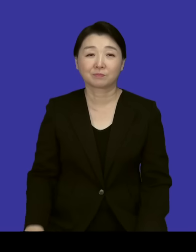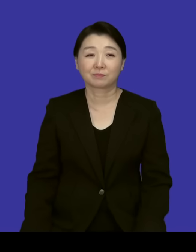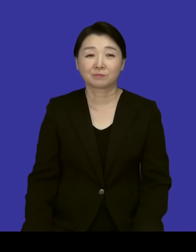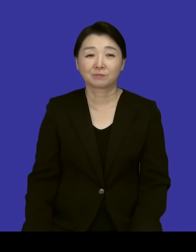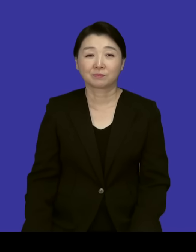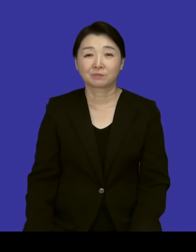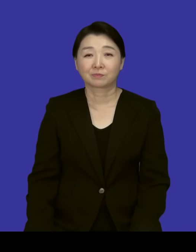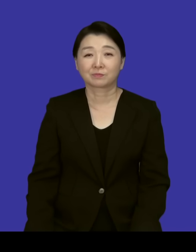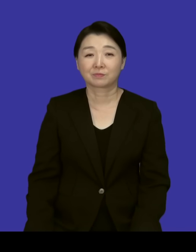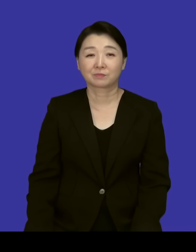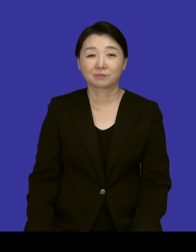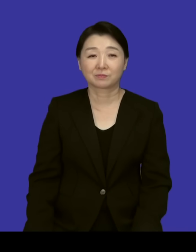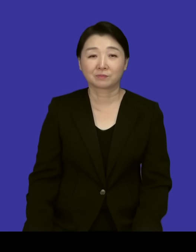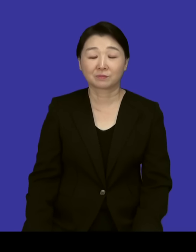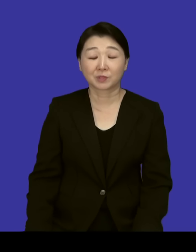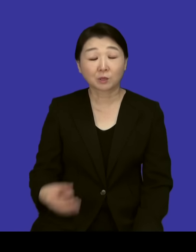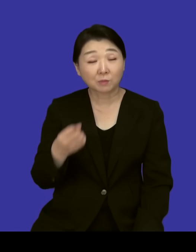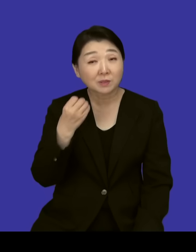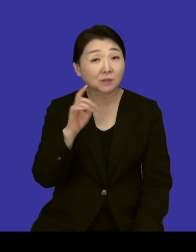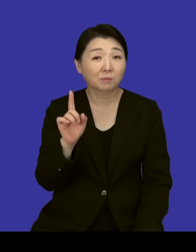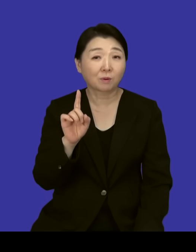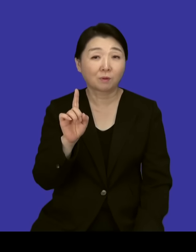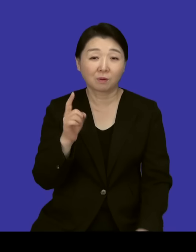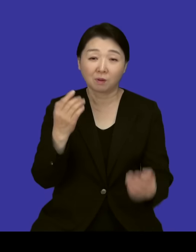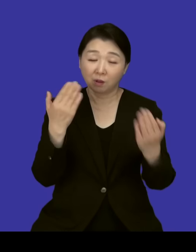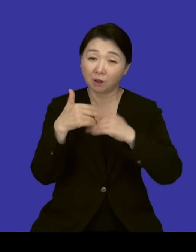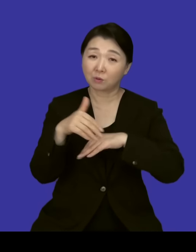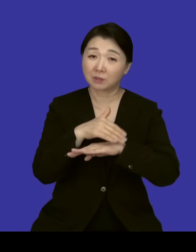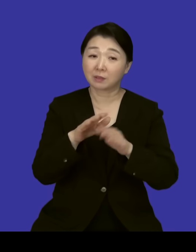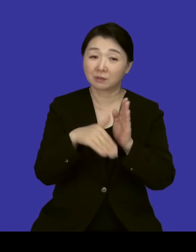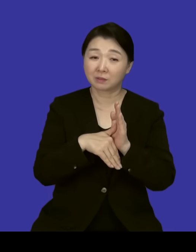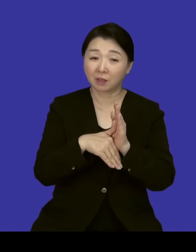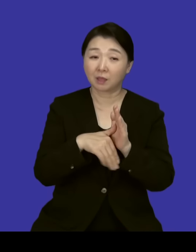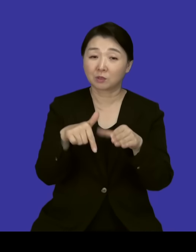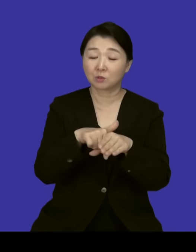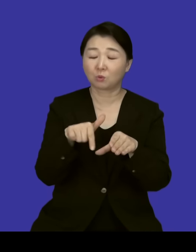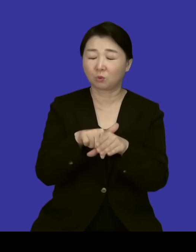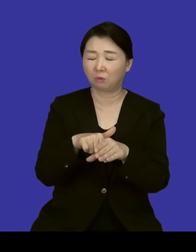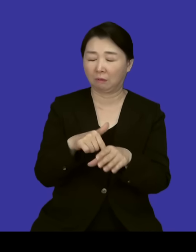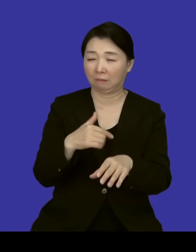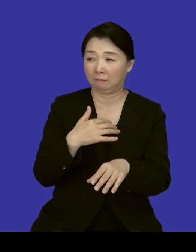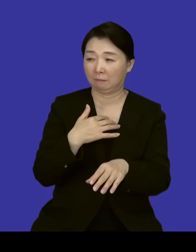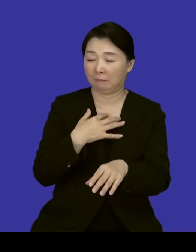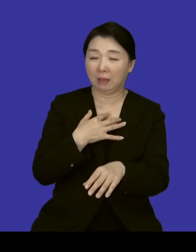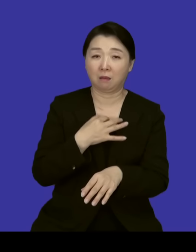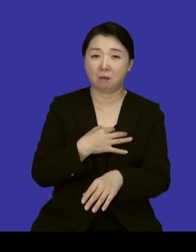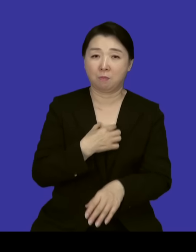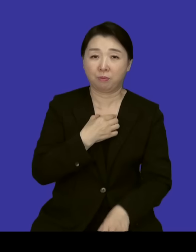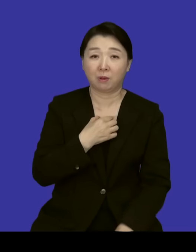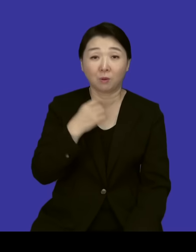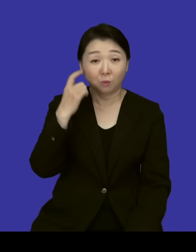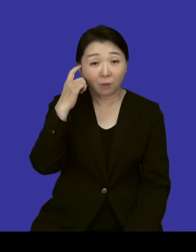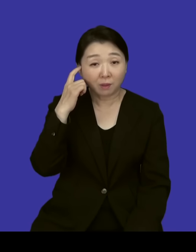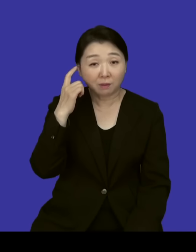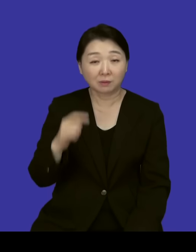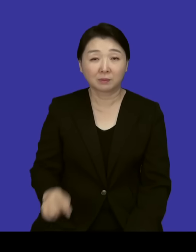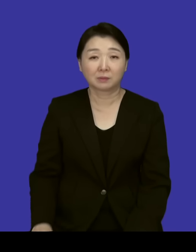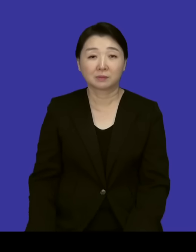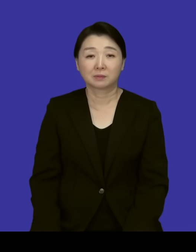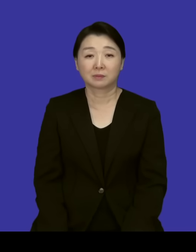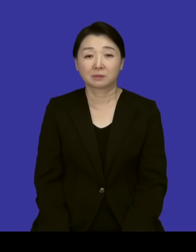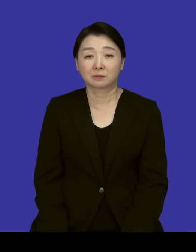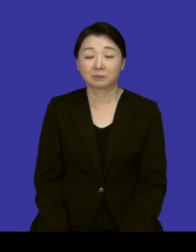그런데 아이러니한 거는 학교 다니면서 오히려 기독교를 더 증오하게 됐었죠. 왜요?